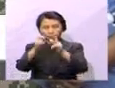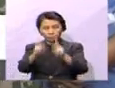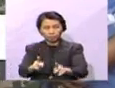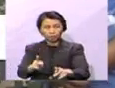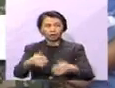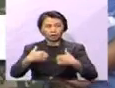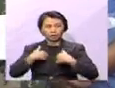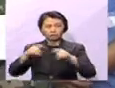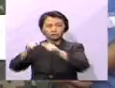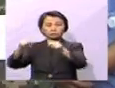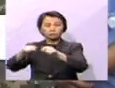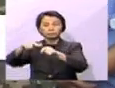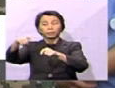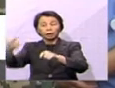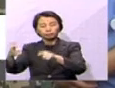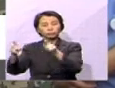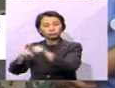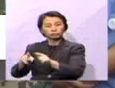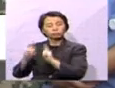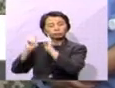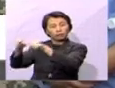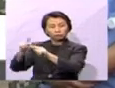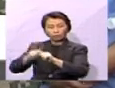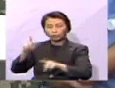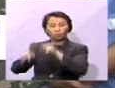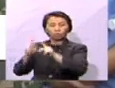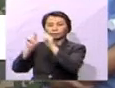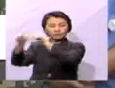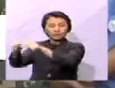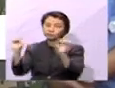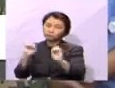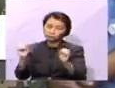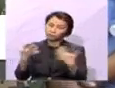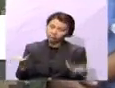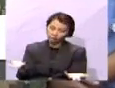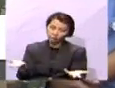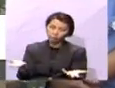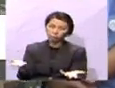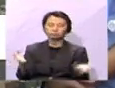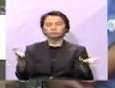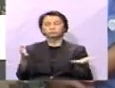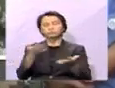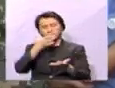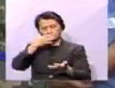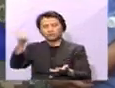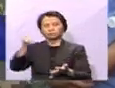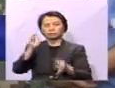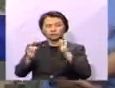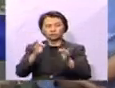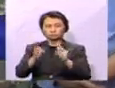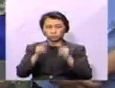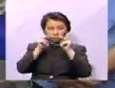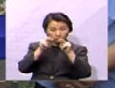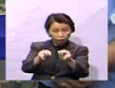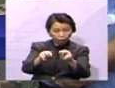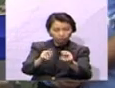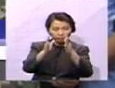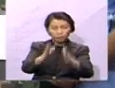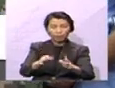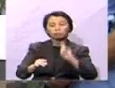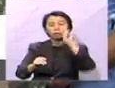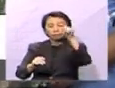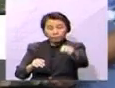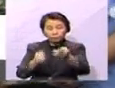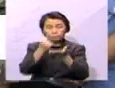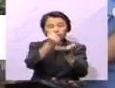juga tempat-tempat lain yang perlu bantu tapi tak ada orang nakembantu so eloklah kalau dah ada kita nampak ada pihak dah sudah